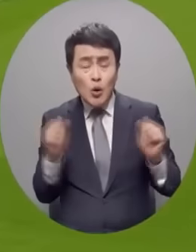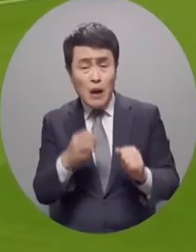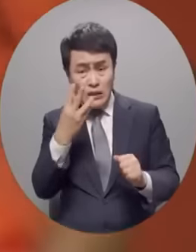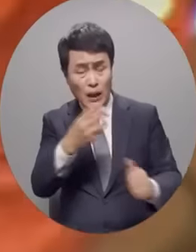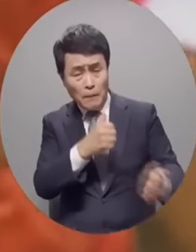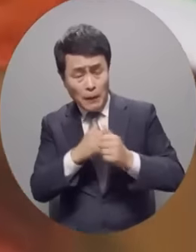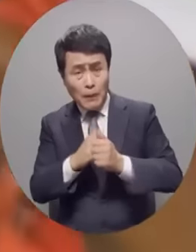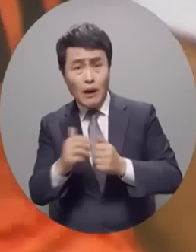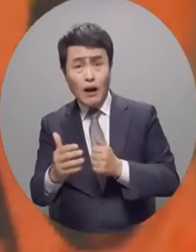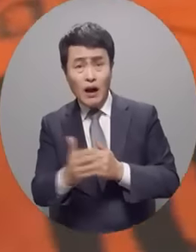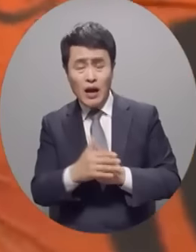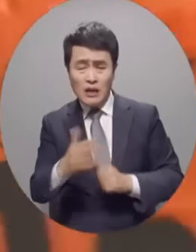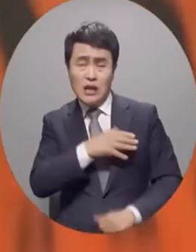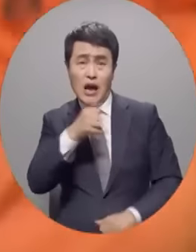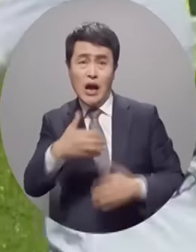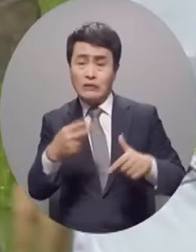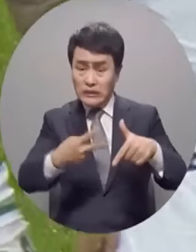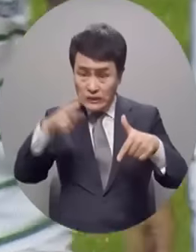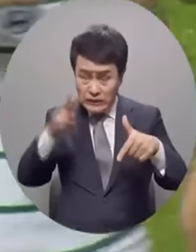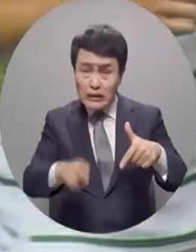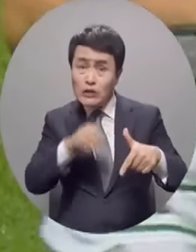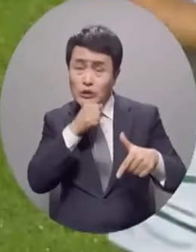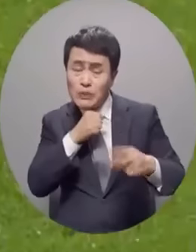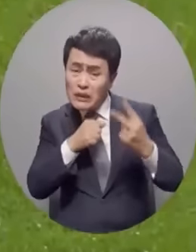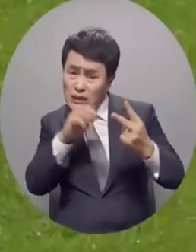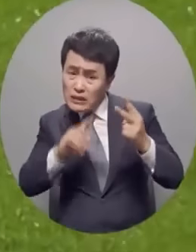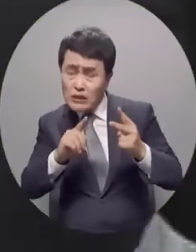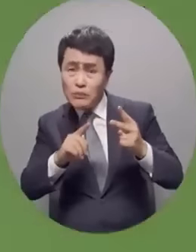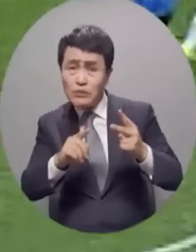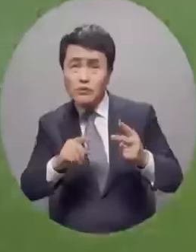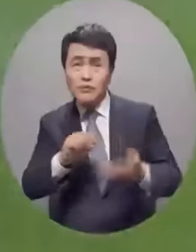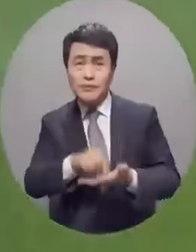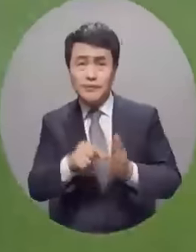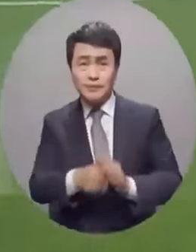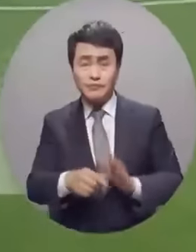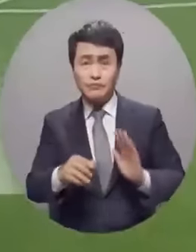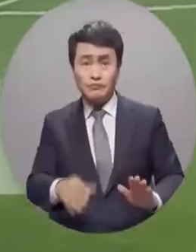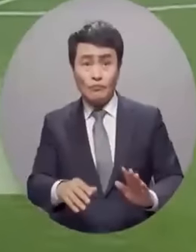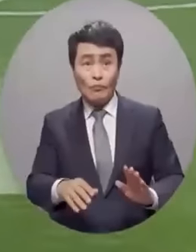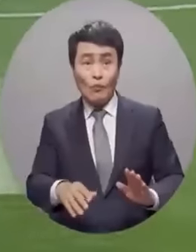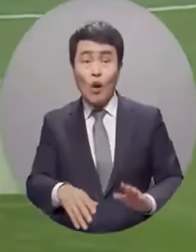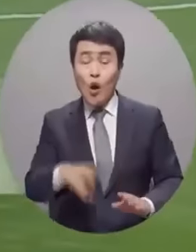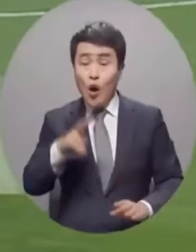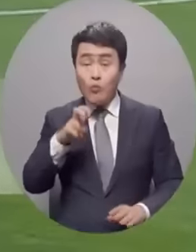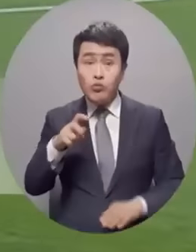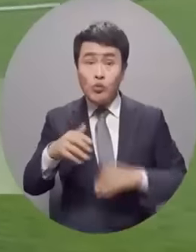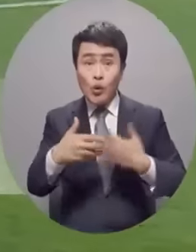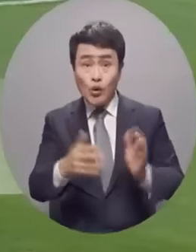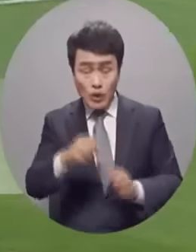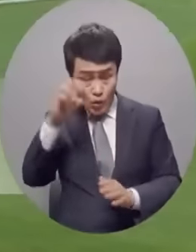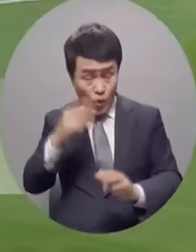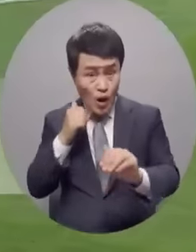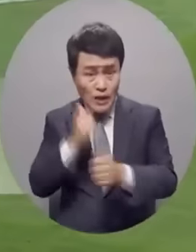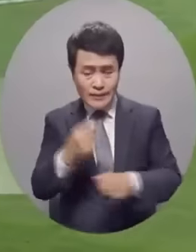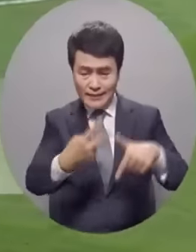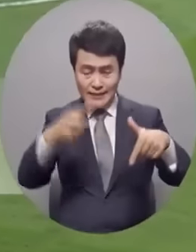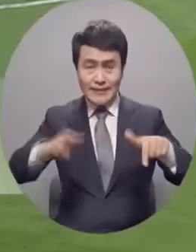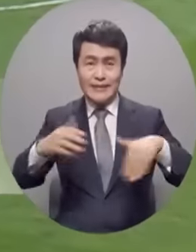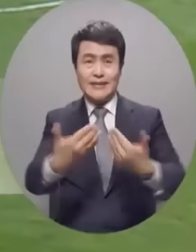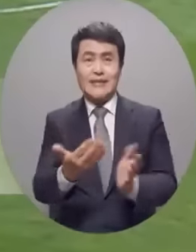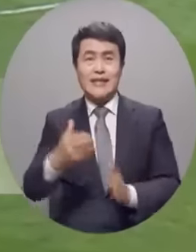빠지며 최하위 인천에 승점 2점 차로 쫓기게 됐고 무고사의 결승골로 광주를 꺾은 인천은